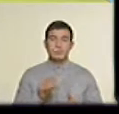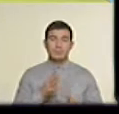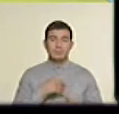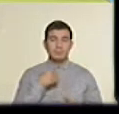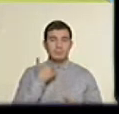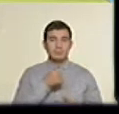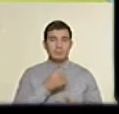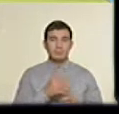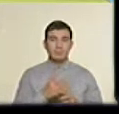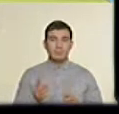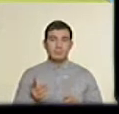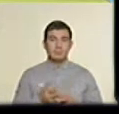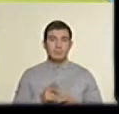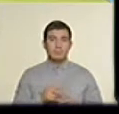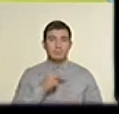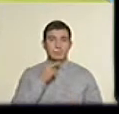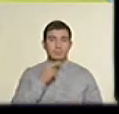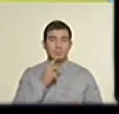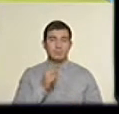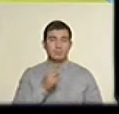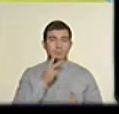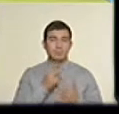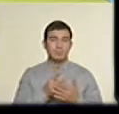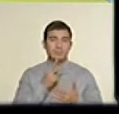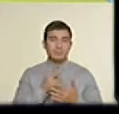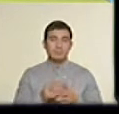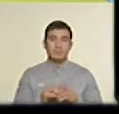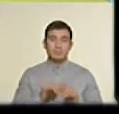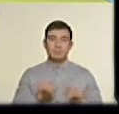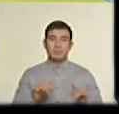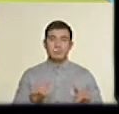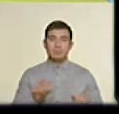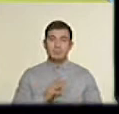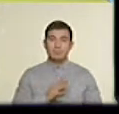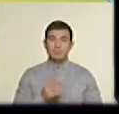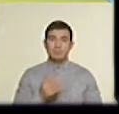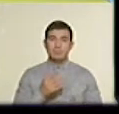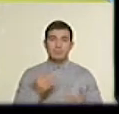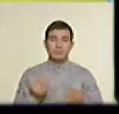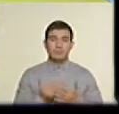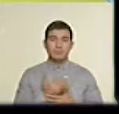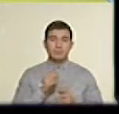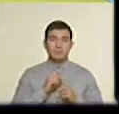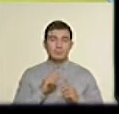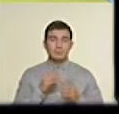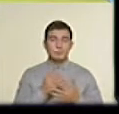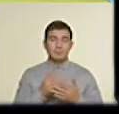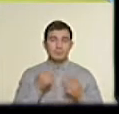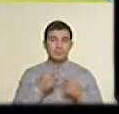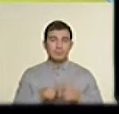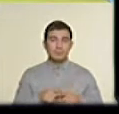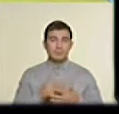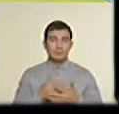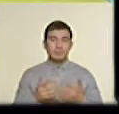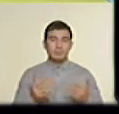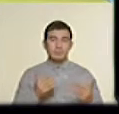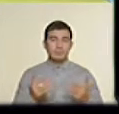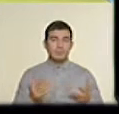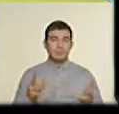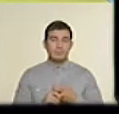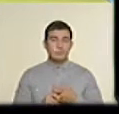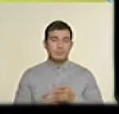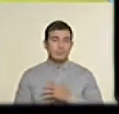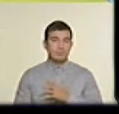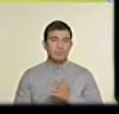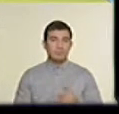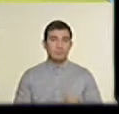shu sohaga qaratilayotgan e'tiborni ortib borishi natijasida yangi zamonaviy texnika va texnologiyalar ham ushbu sohaga